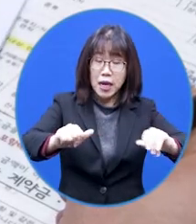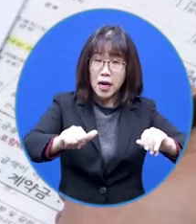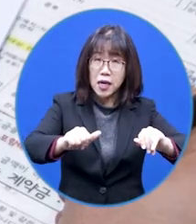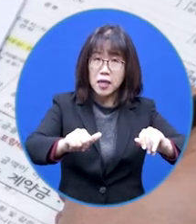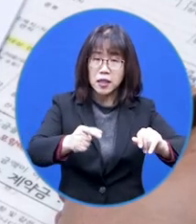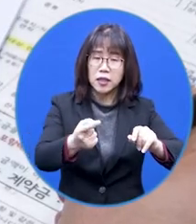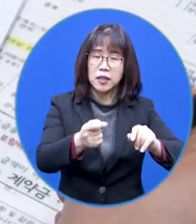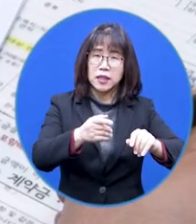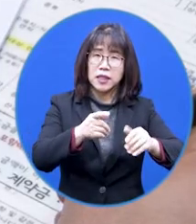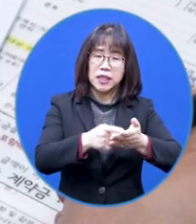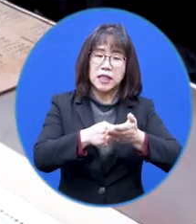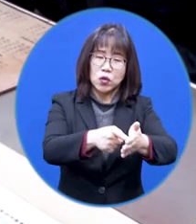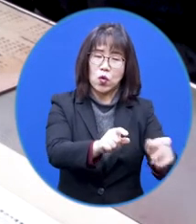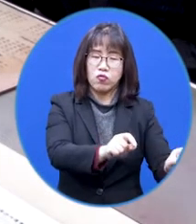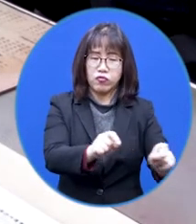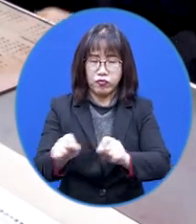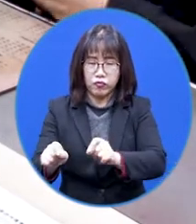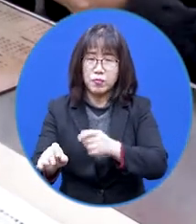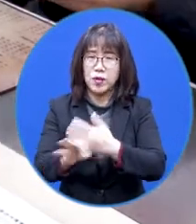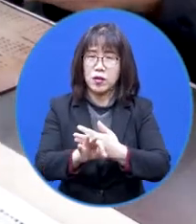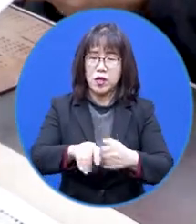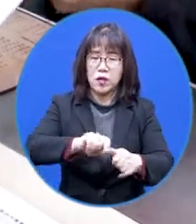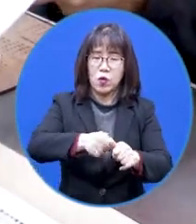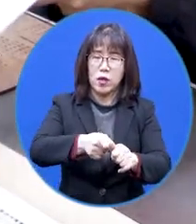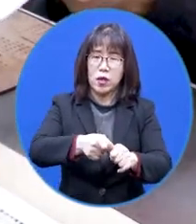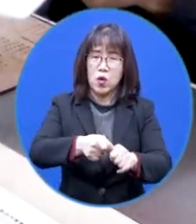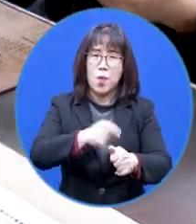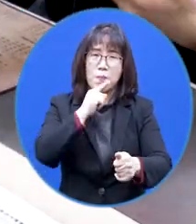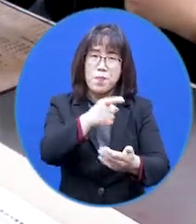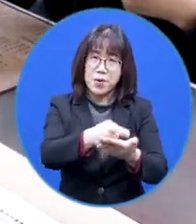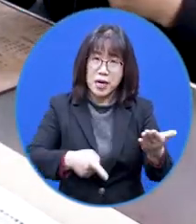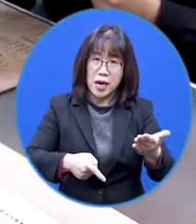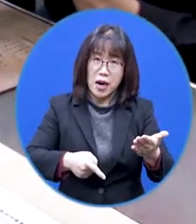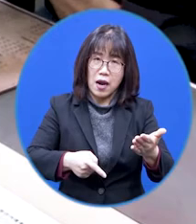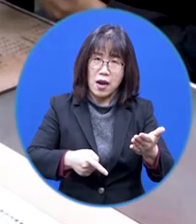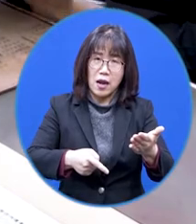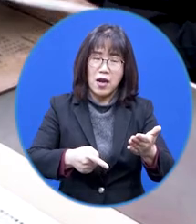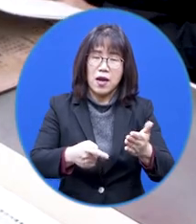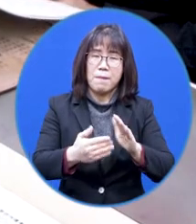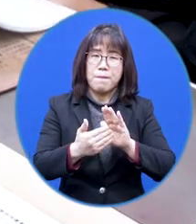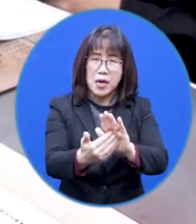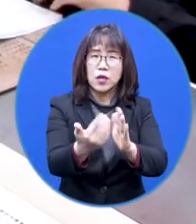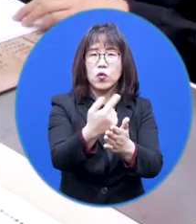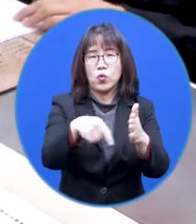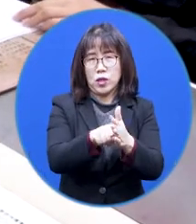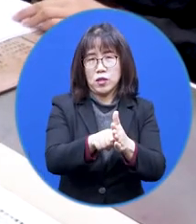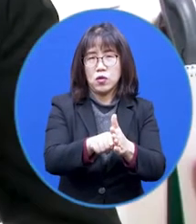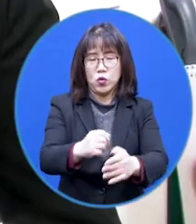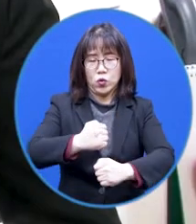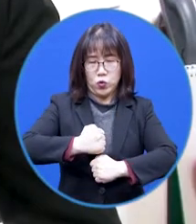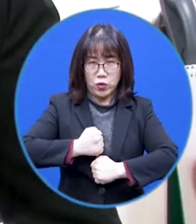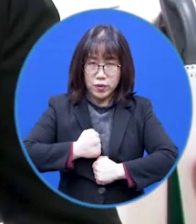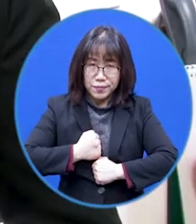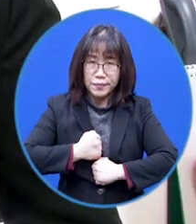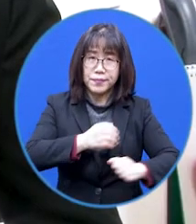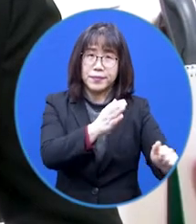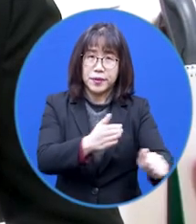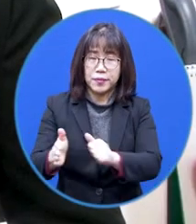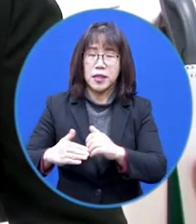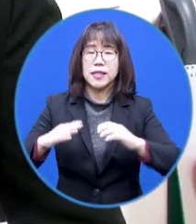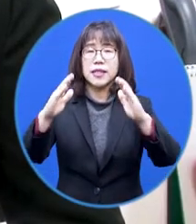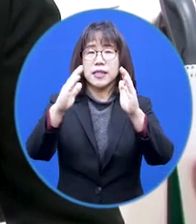부동산 실거래 지연 신고 등으로 인한 과태료 피해가 발생하지 않도록 거래 당사자의 각별한 주의가